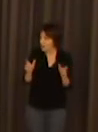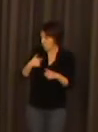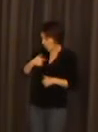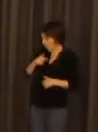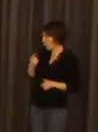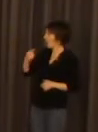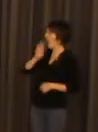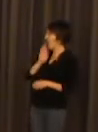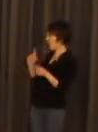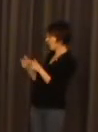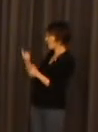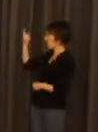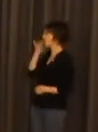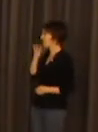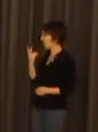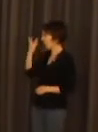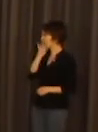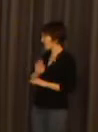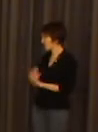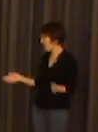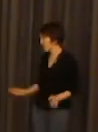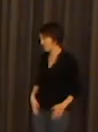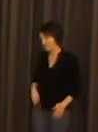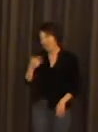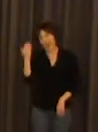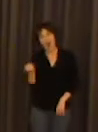o dues paraules. Bé, ja millorarem.